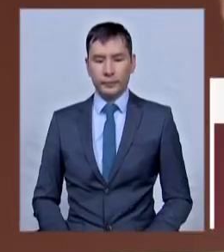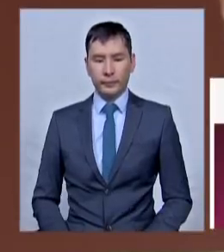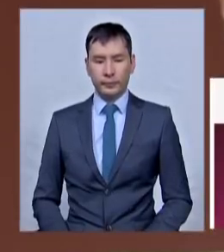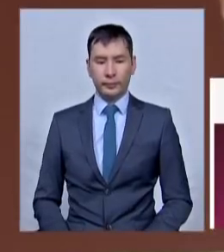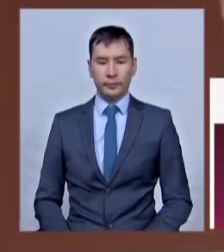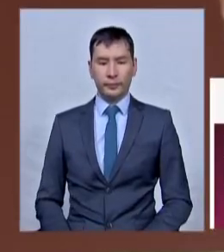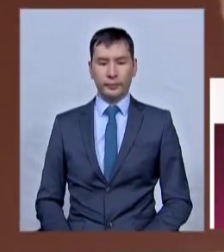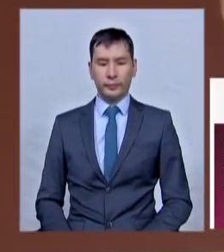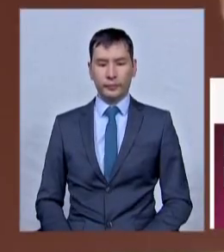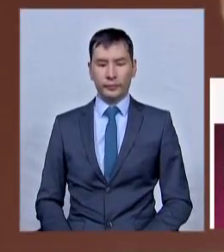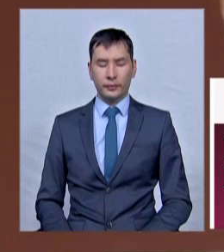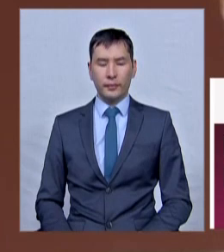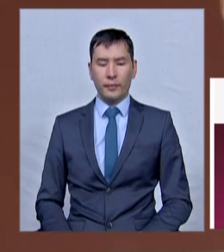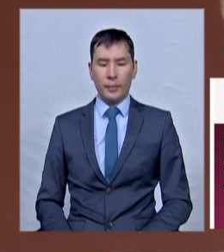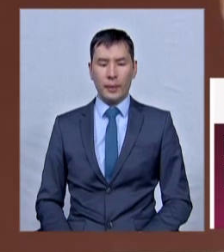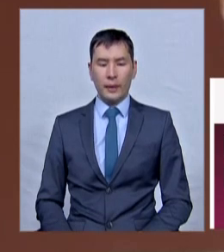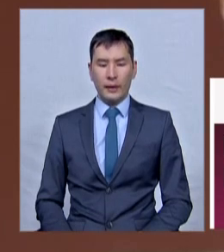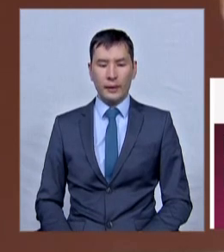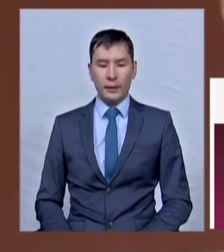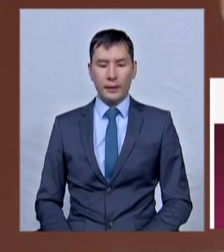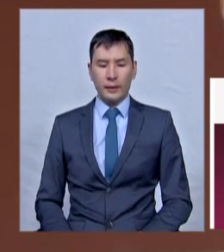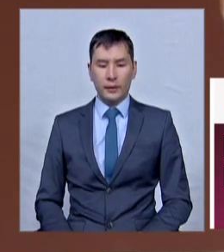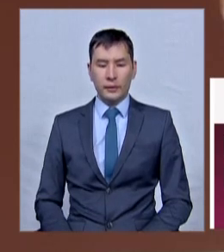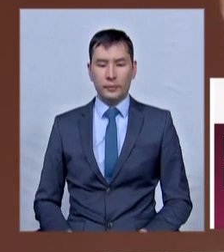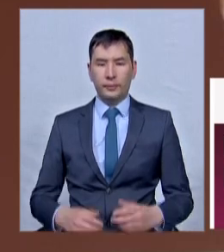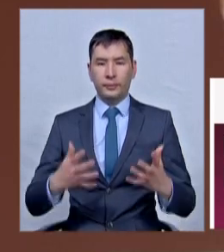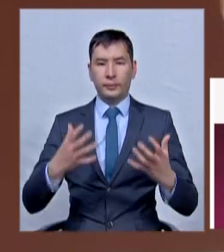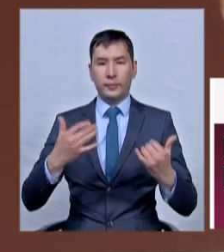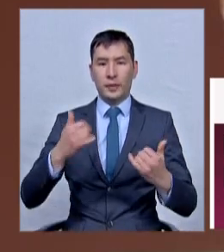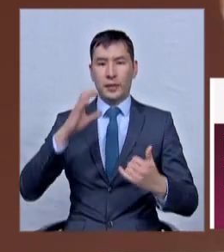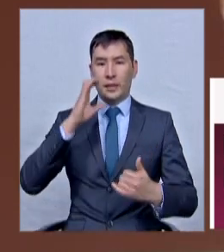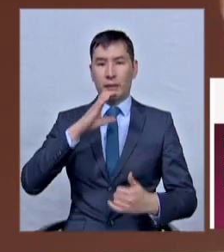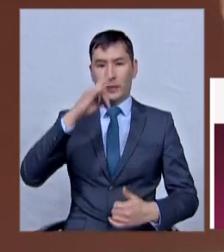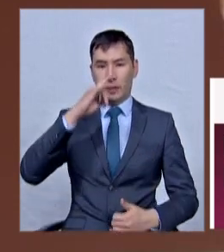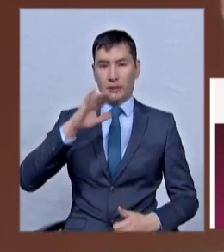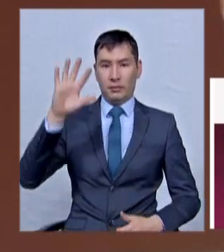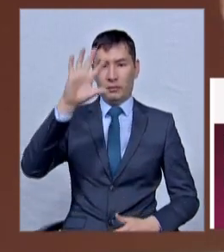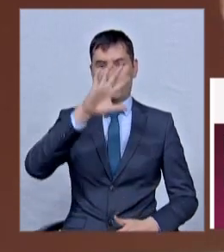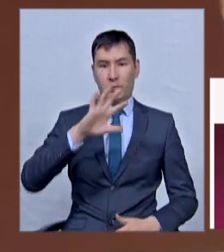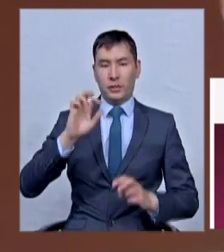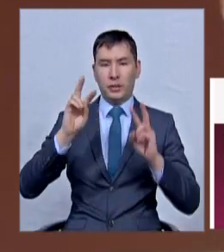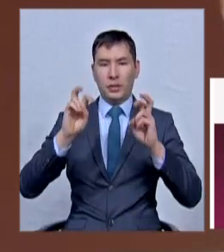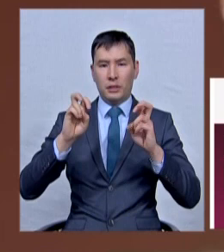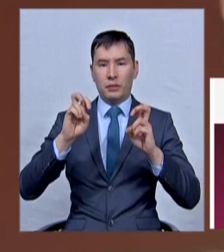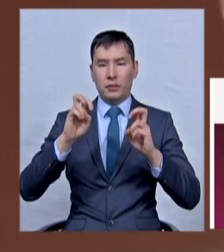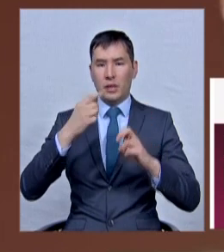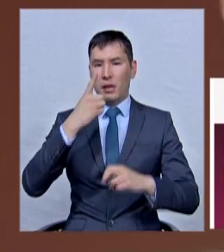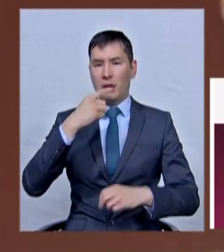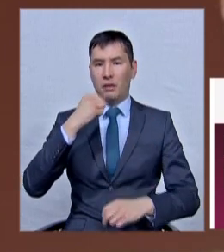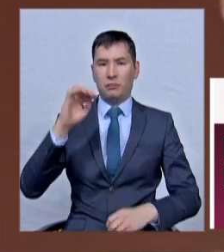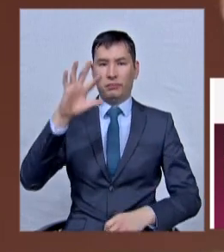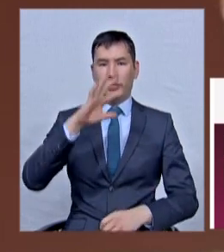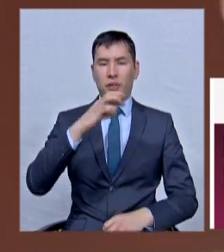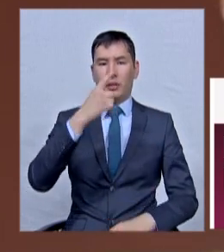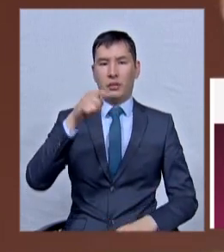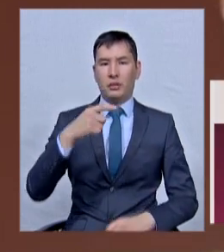Егер аймақтарға бөліп қарастыратын болсақ, бүгінгі күні солтүстік Қазақстан облысы қызыл аймақта орналасқан. Репродуктивті сан 1:19, ал халықтың